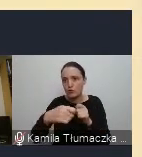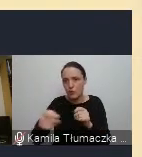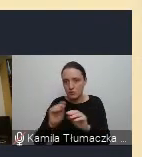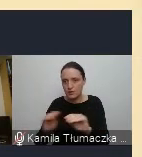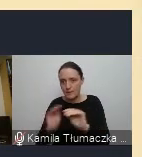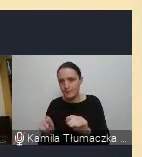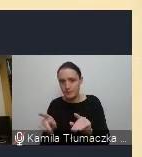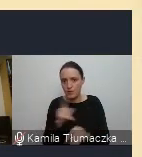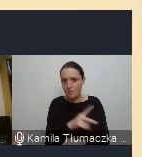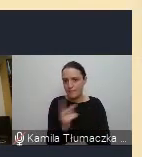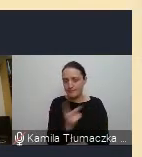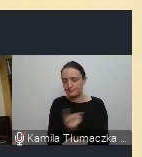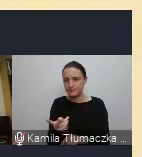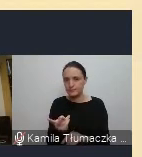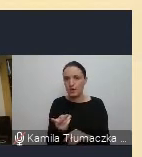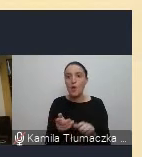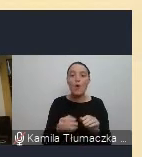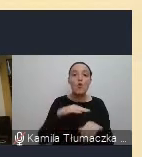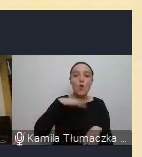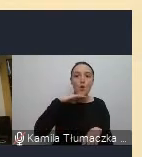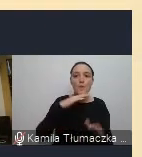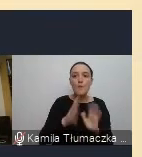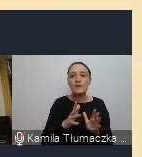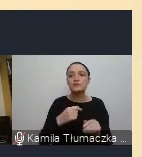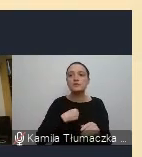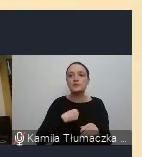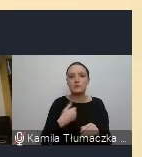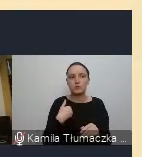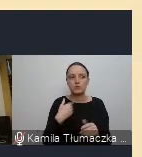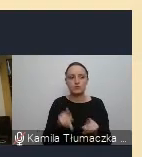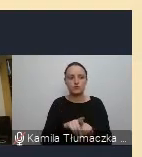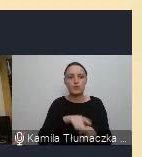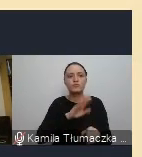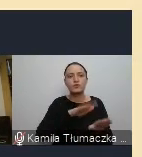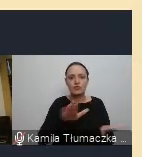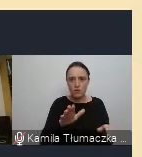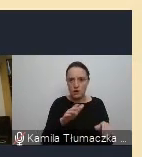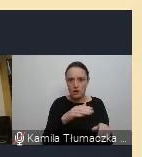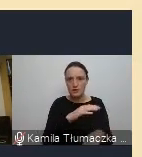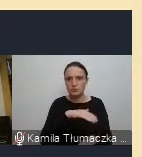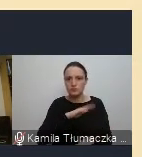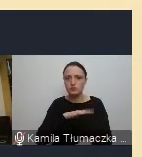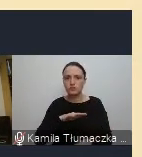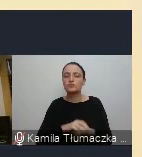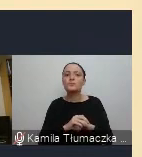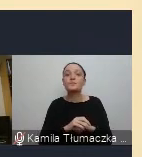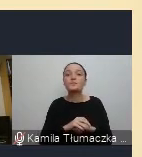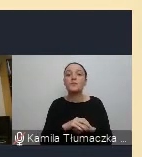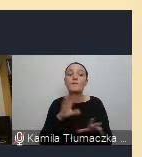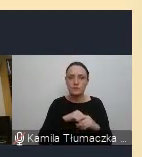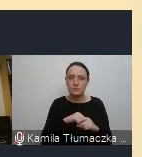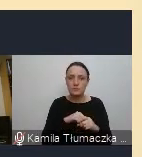terapii. Opieką logopedyczną również miałam objęte dzieci z przedszkola, w tym